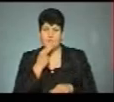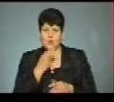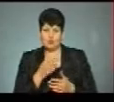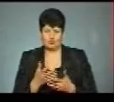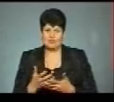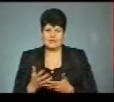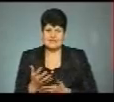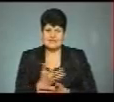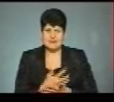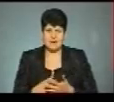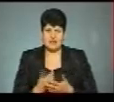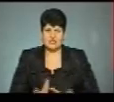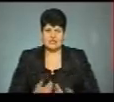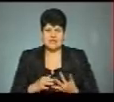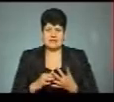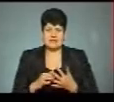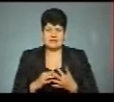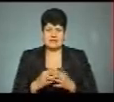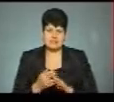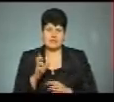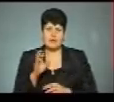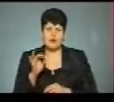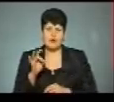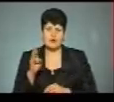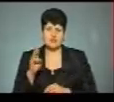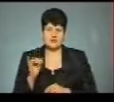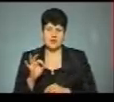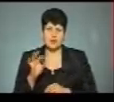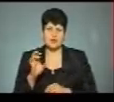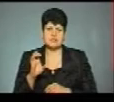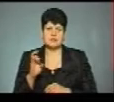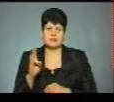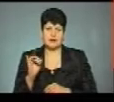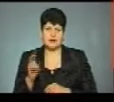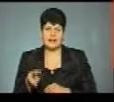сході України зібрали жителі сіл Борщівка та Осники Лановацького району.